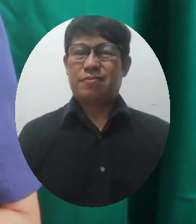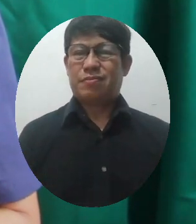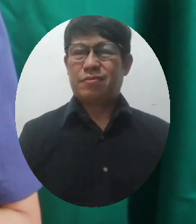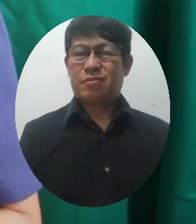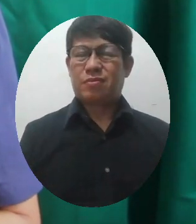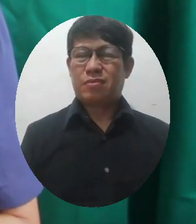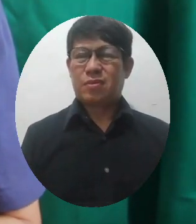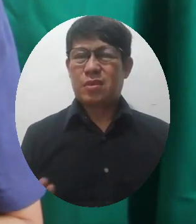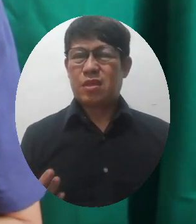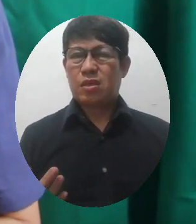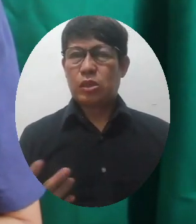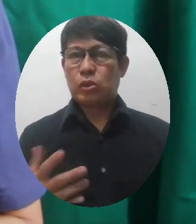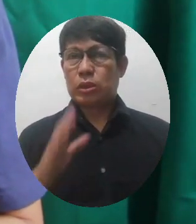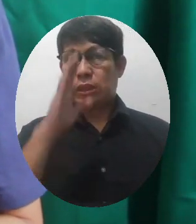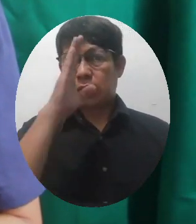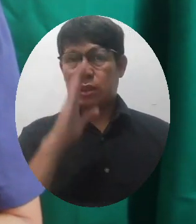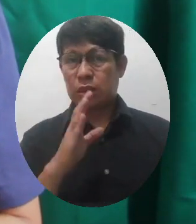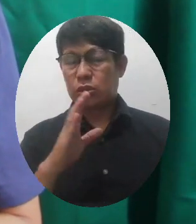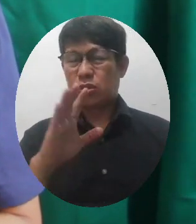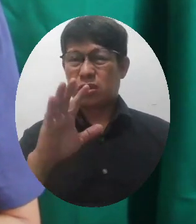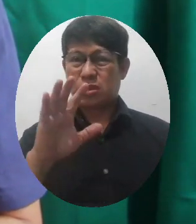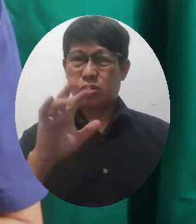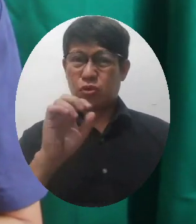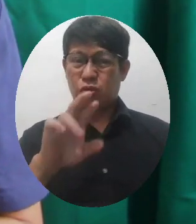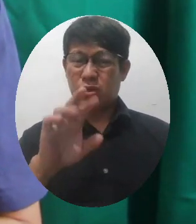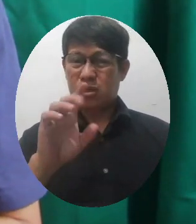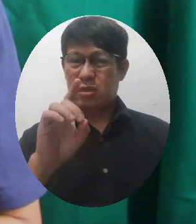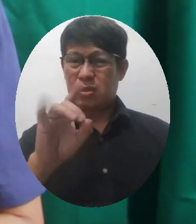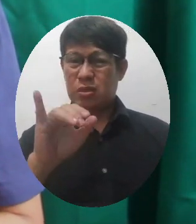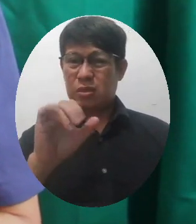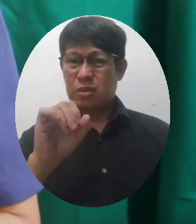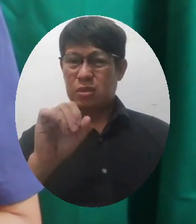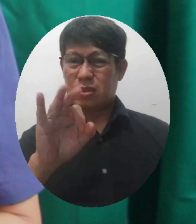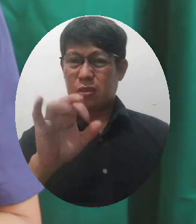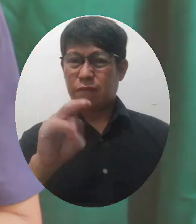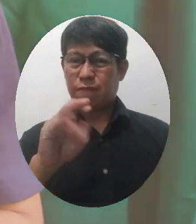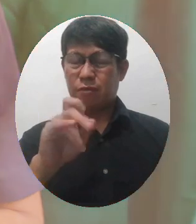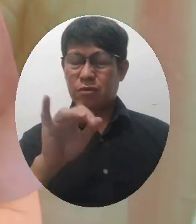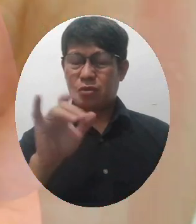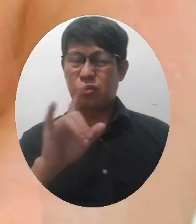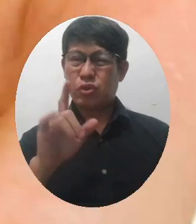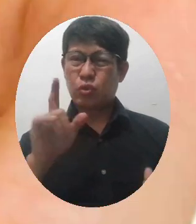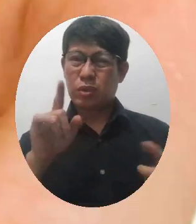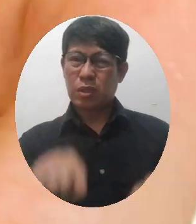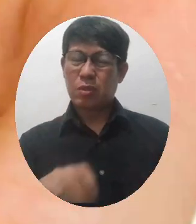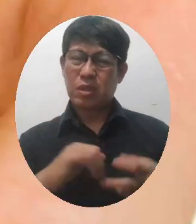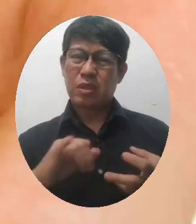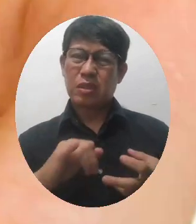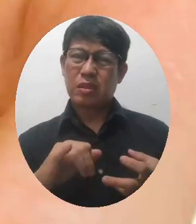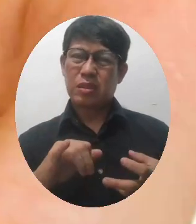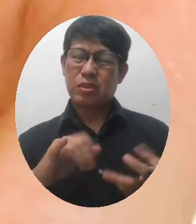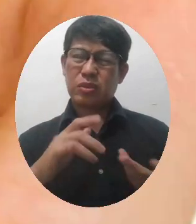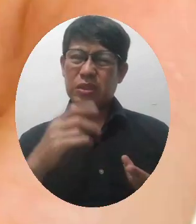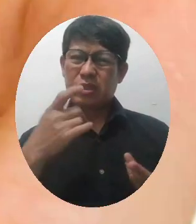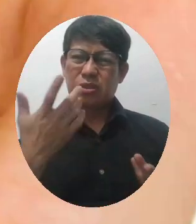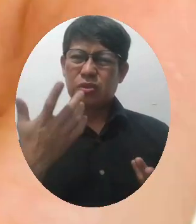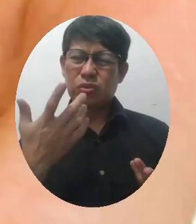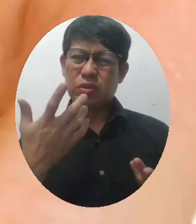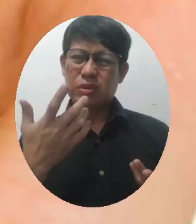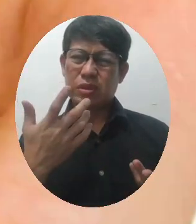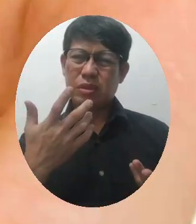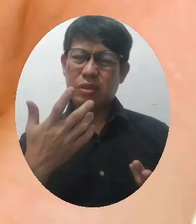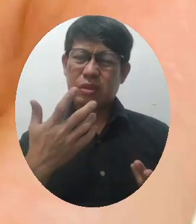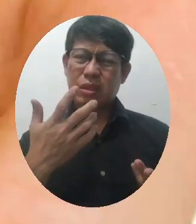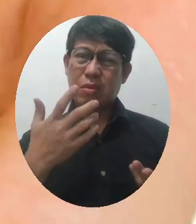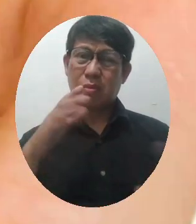pagkakataon na tinatawag tayo na dysfunction. So, pag nagkakaroon ng dysfunction, nagkakaroon ng problema sa regulation ng pressure doon sa middle ear po